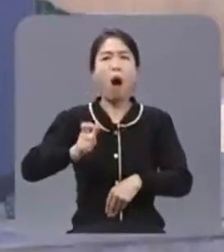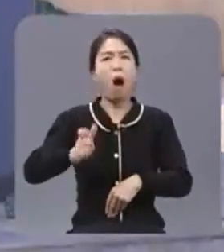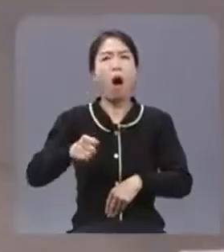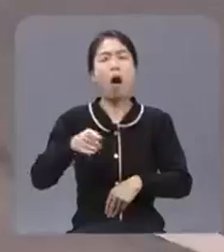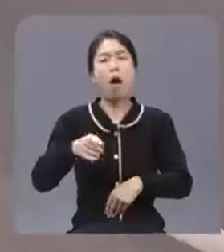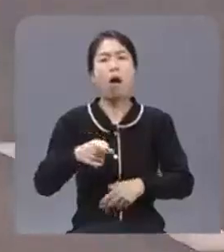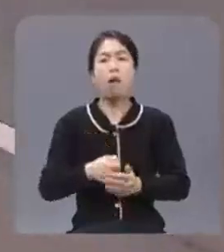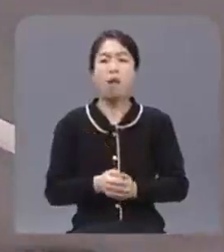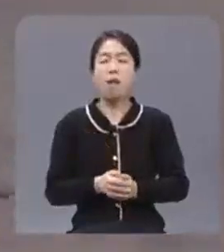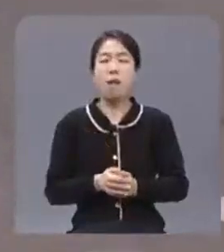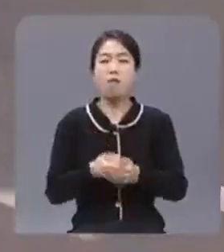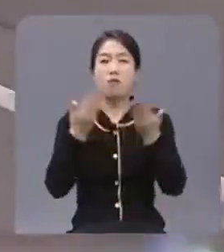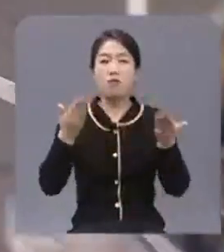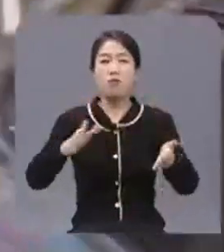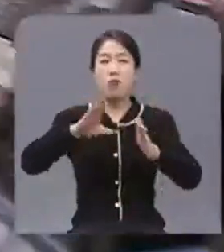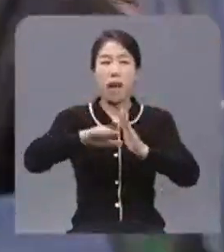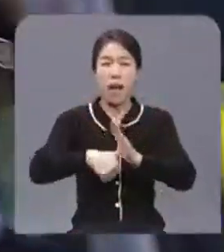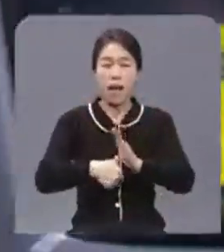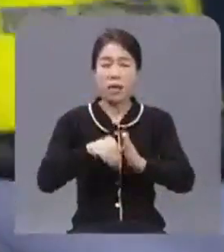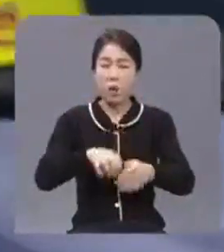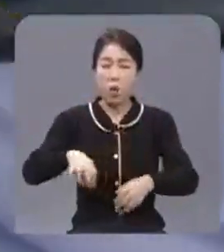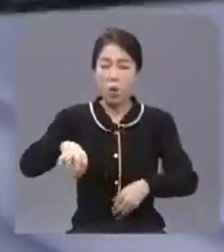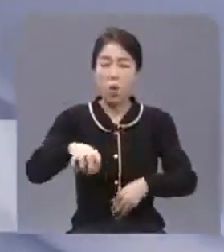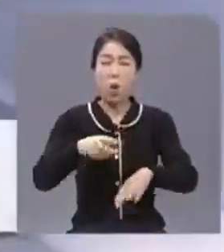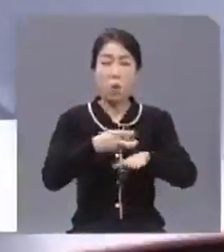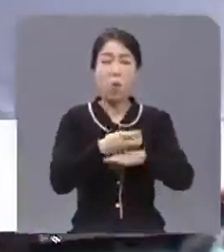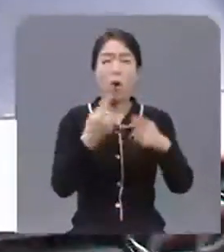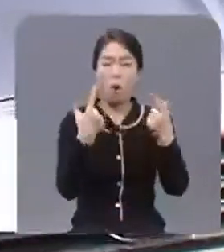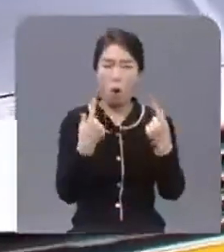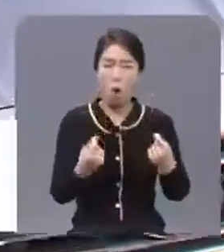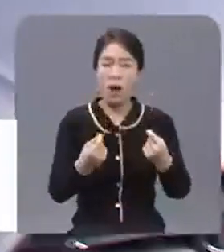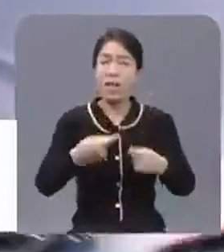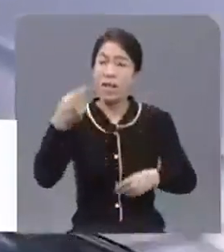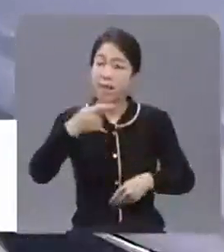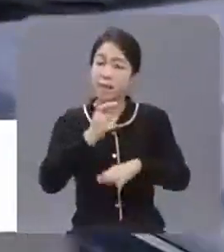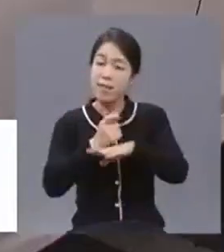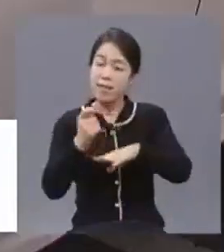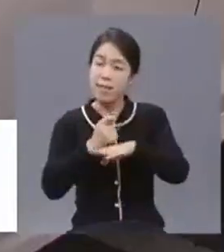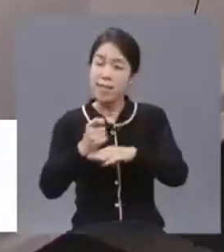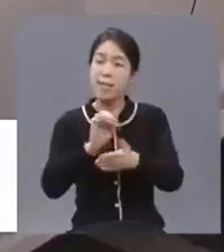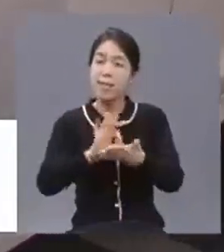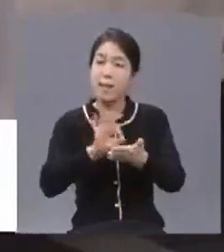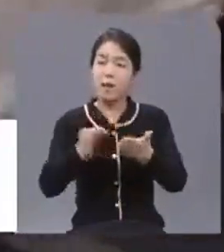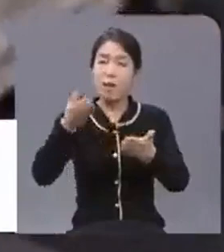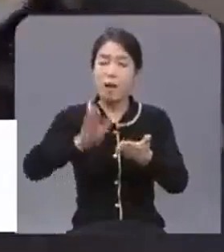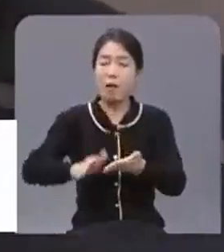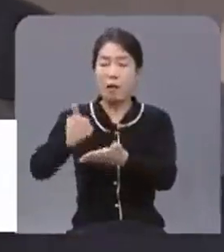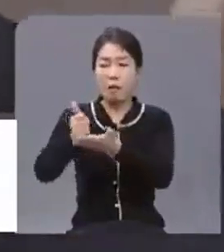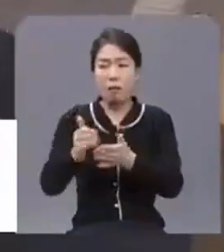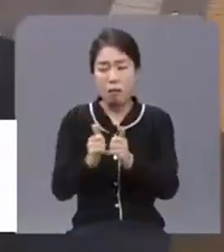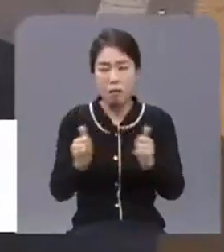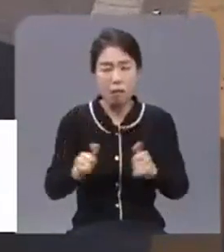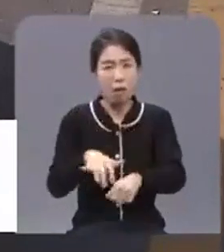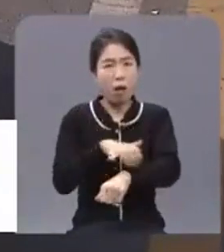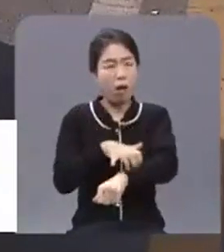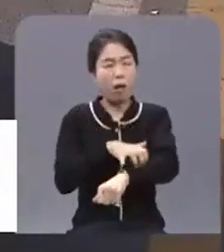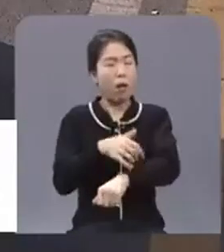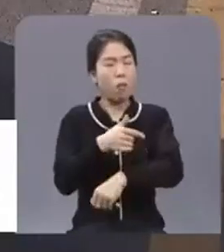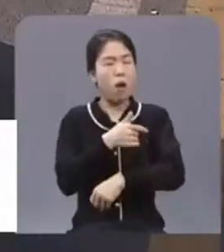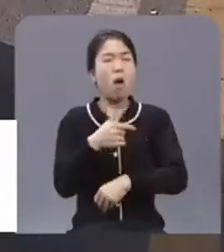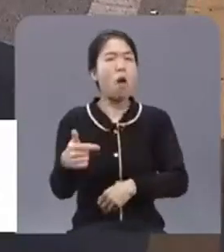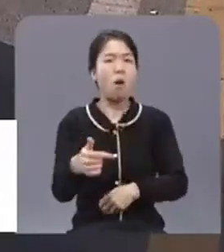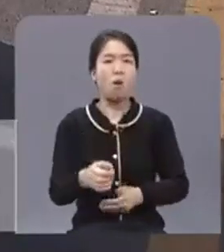않습니다. 연휴 기간 주요 노선에는 버스처럼 탈 수 있는 천원 택시도 투입됐지만 귀성객들과 시민들의 불편을